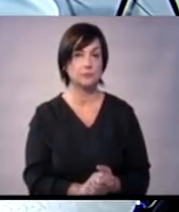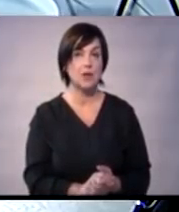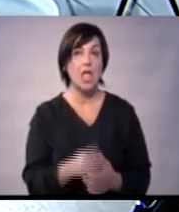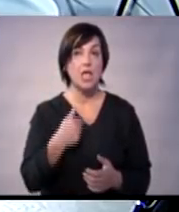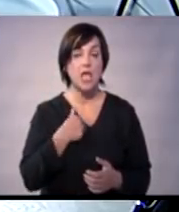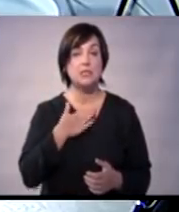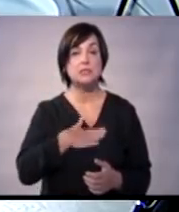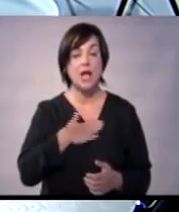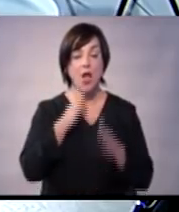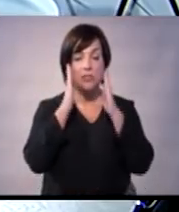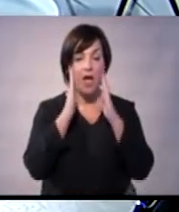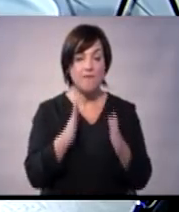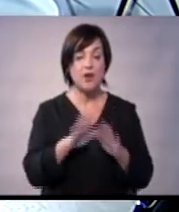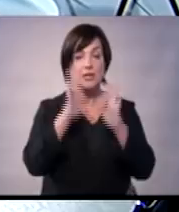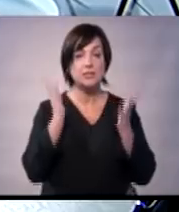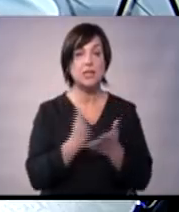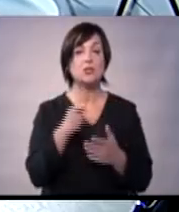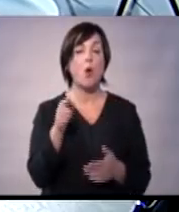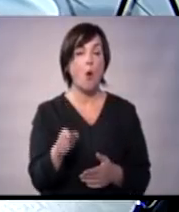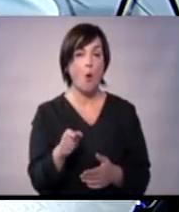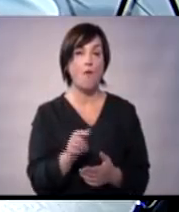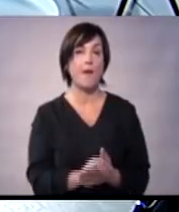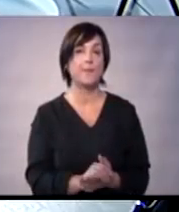И јас би сакал да верувам во тело тоа и да